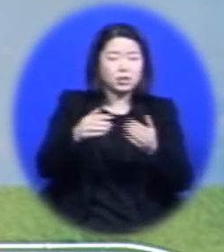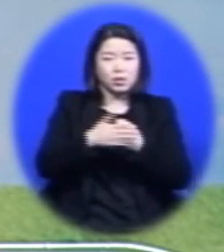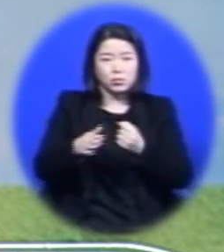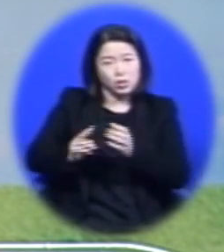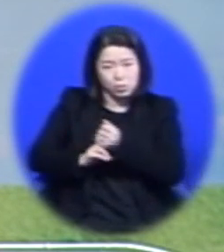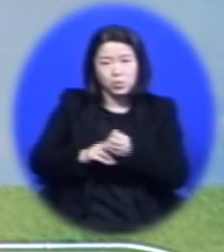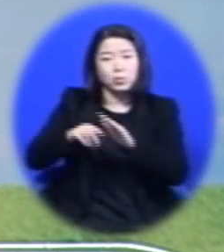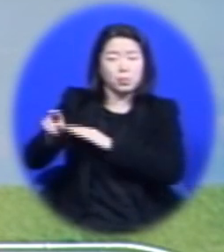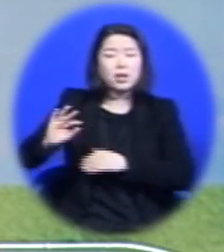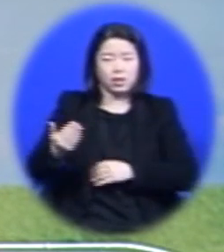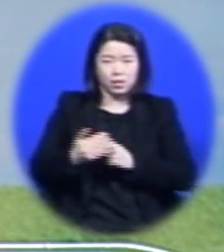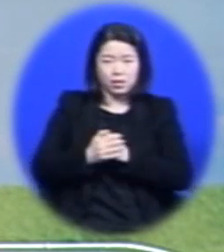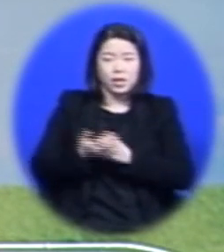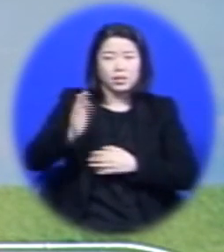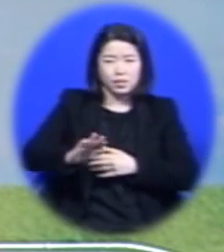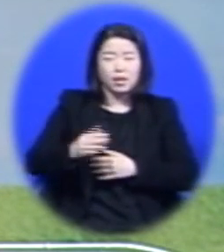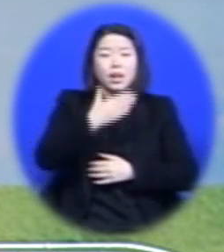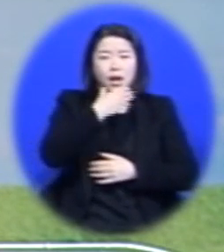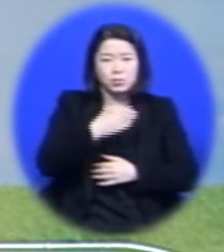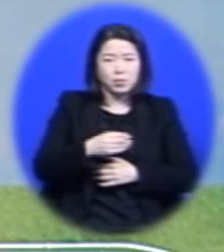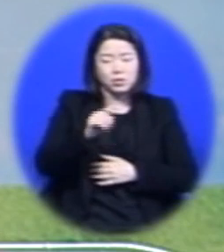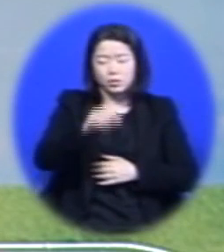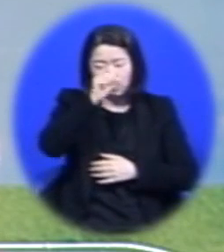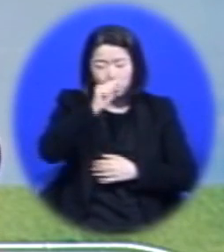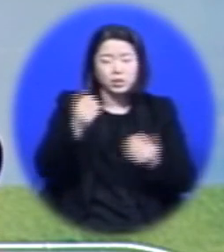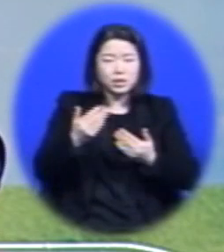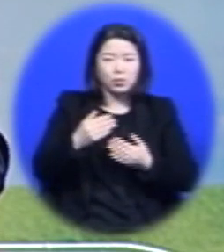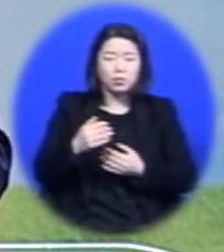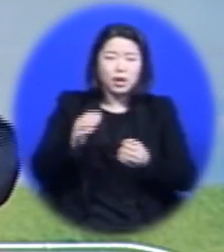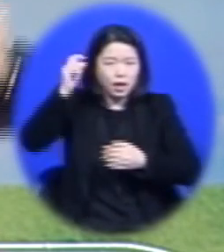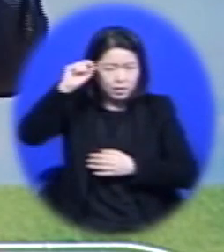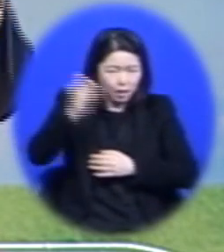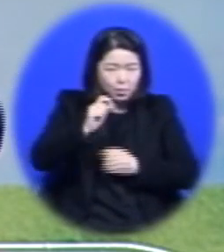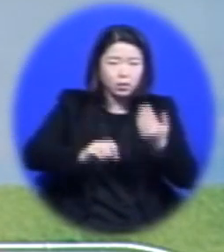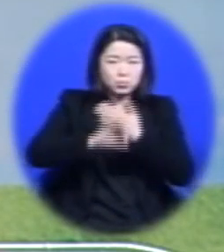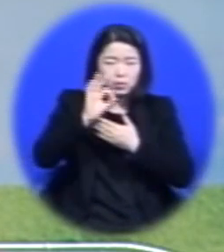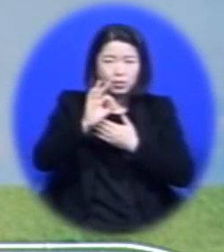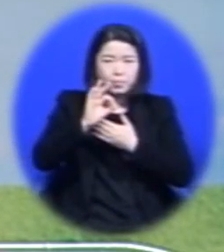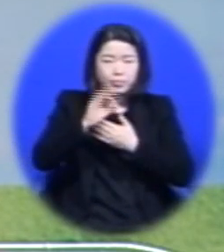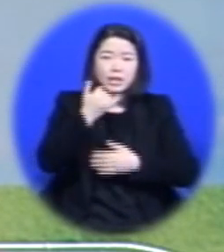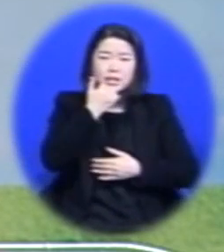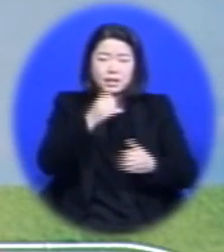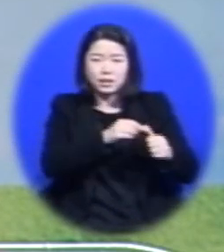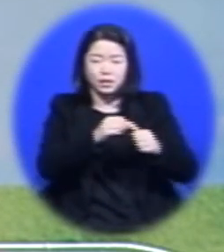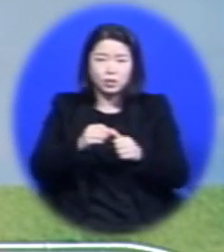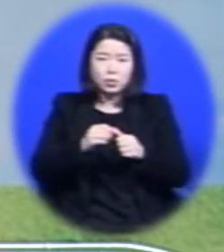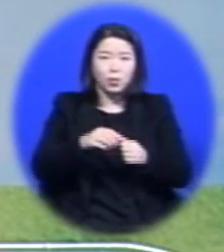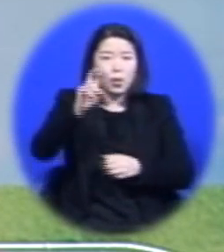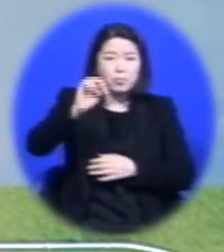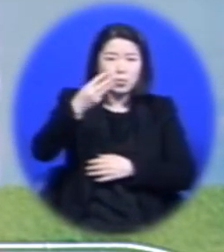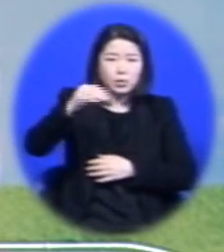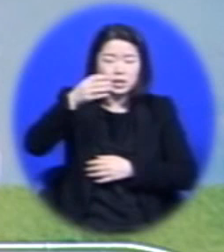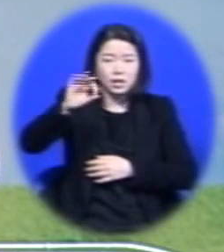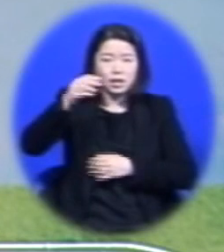그 다음날 뭘 좋은 일이라고 아침 일찍 일어나서 이 작을 데리고 그리고 하나님이 지시한 머리 아산으로 가서 진짜가 를